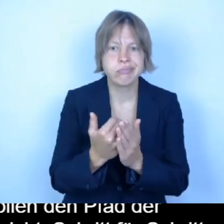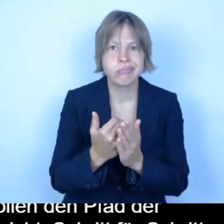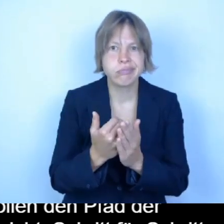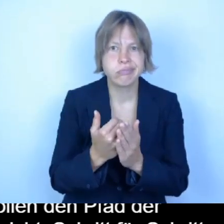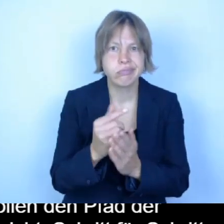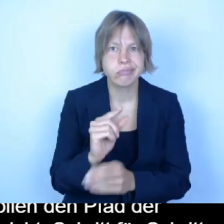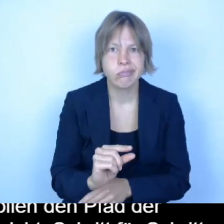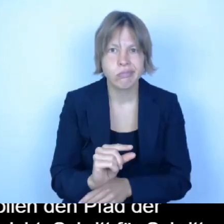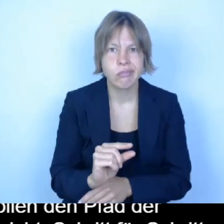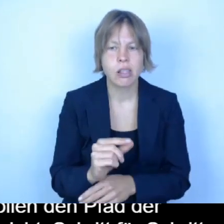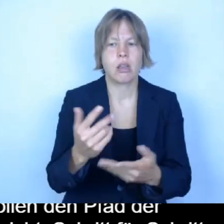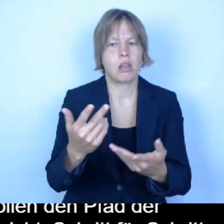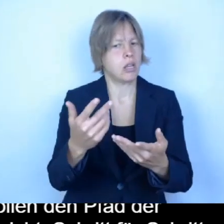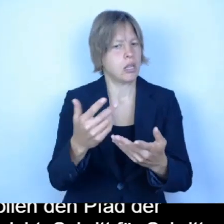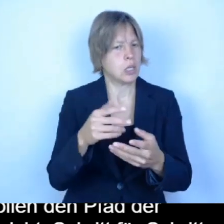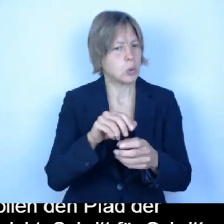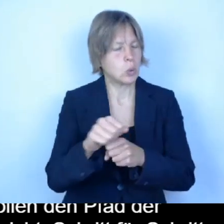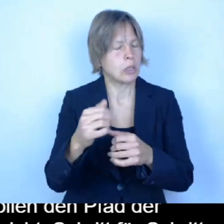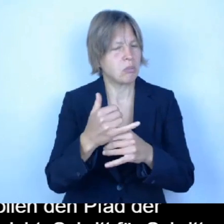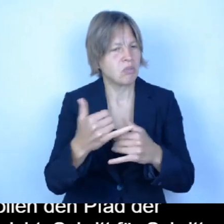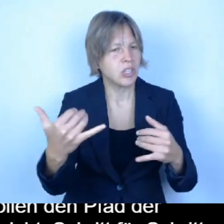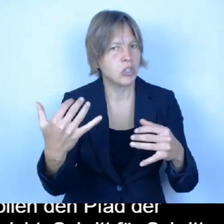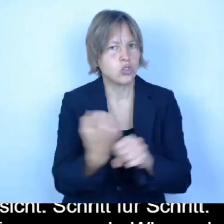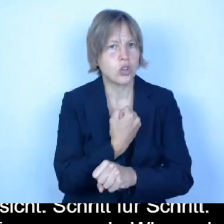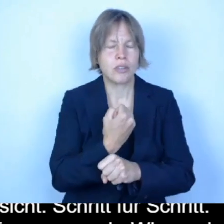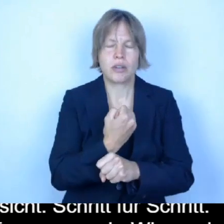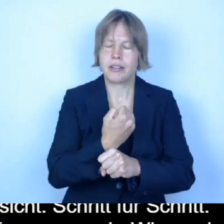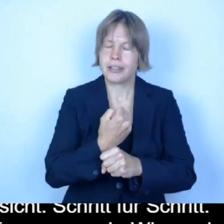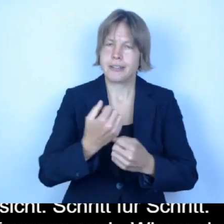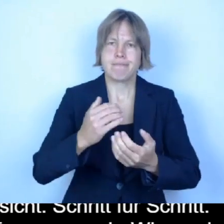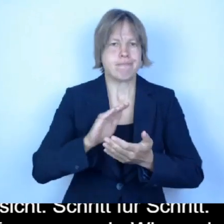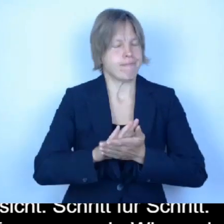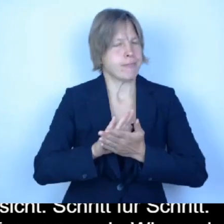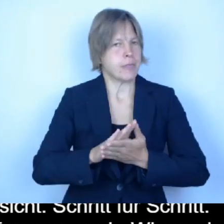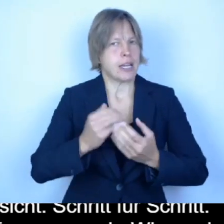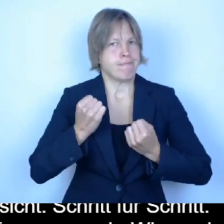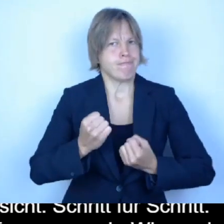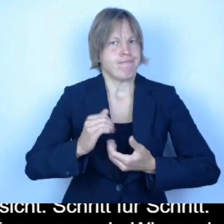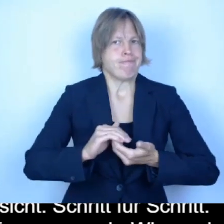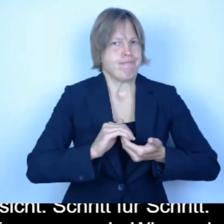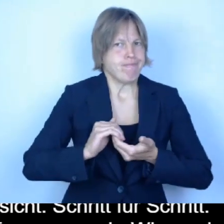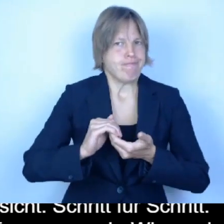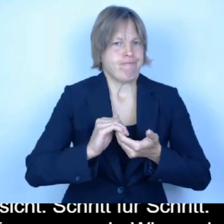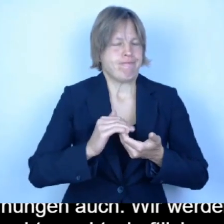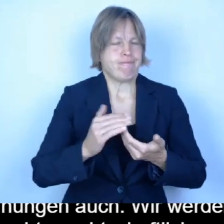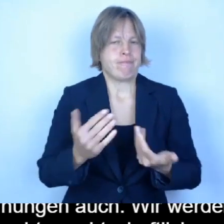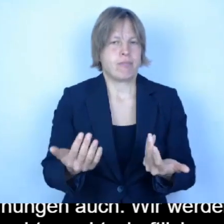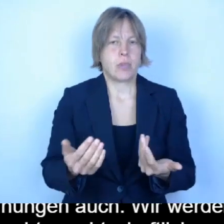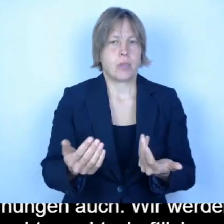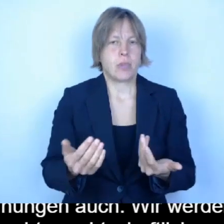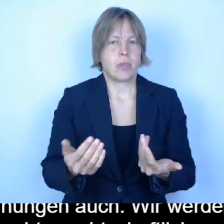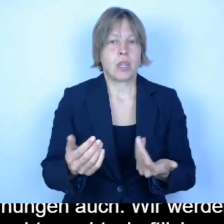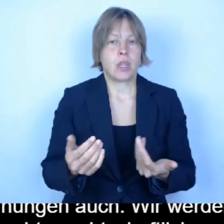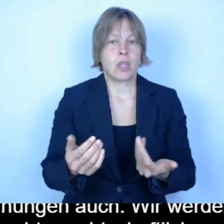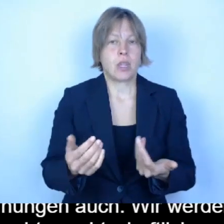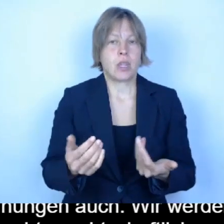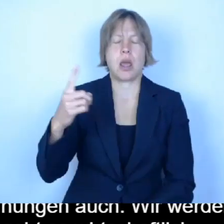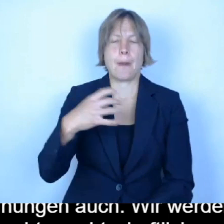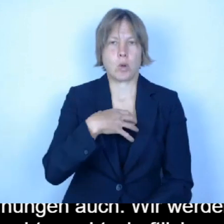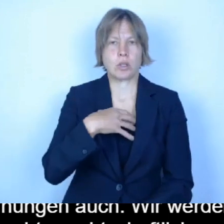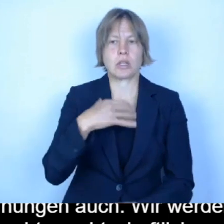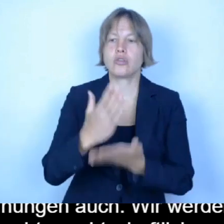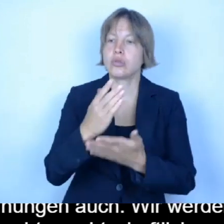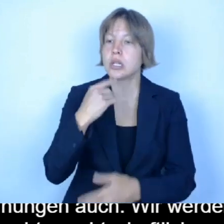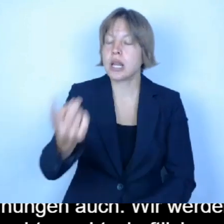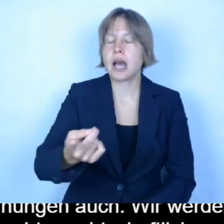Das ist ganz wichtig. So wie die Bundeskanzlerin betont hat gestern, dass es keine Erhöhung von Steuern und Abgaben gibt, schließe ich das absolut auch aus